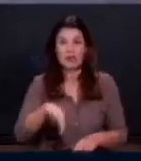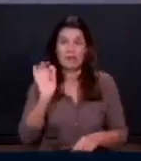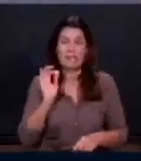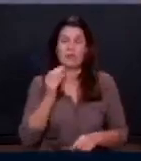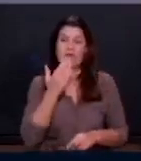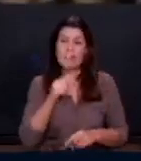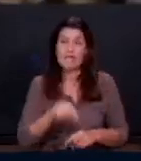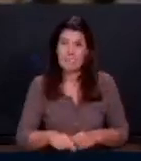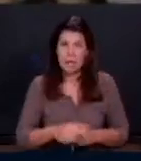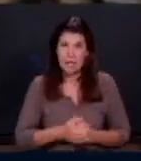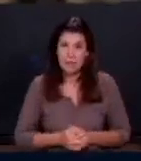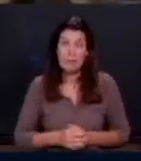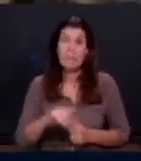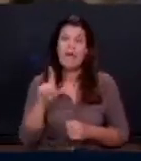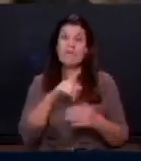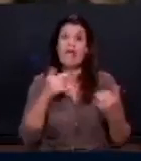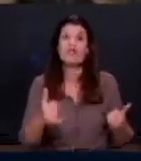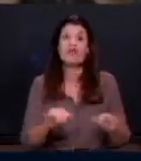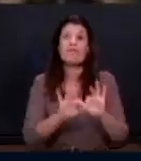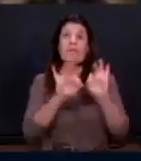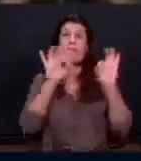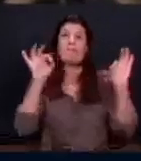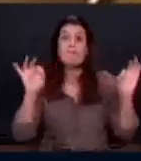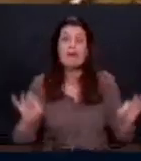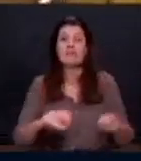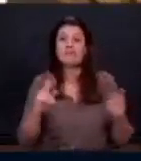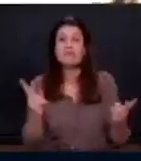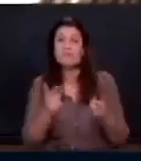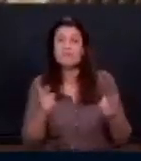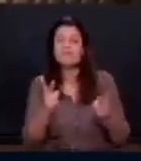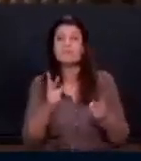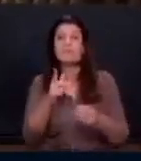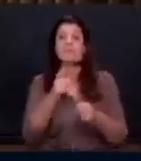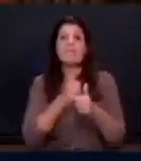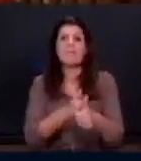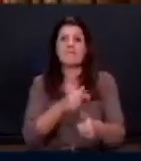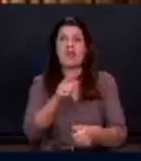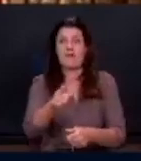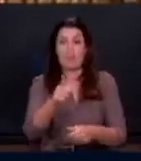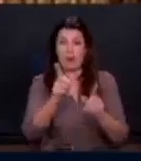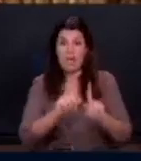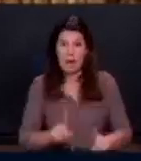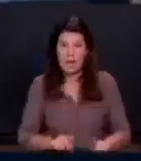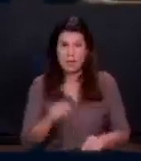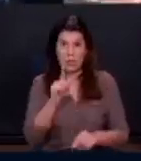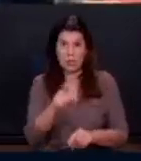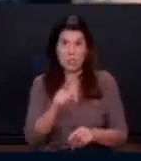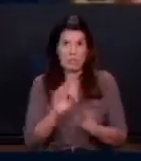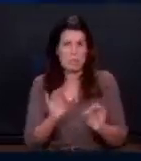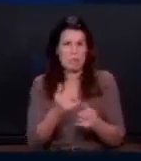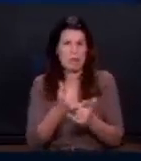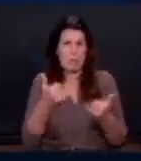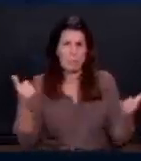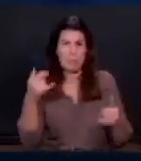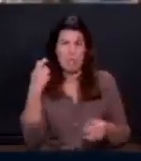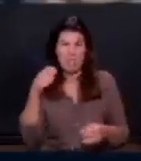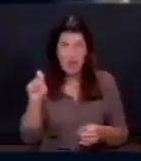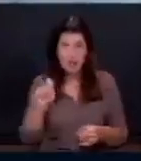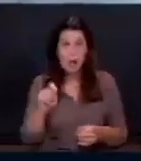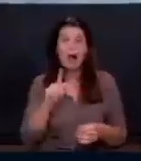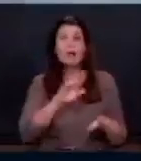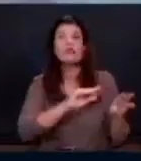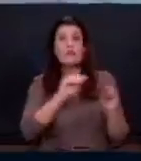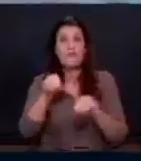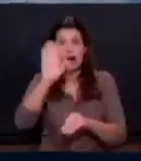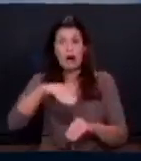אלא שכאן רק מתחיל המסע בעקבות הגז. מסע פיתוח ארוך ויקר שיעבור, כפי שנסביר מיד, גם בקווייט, כסף קווייטי